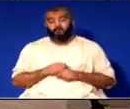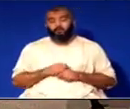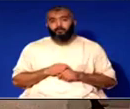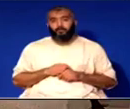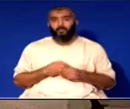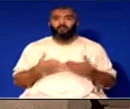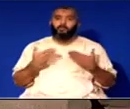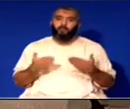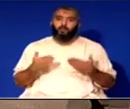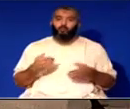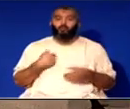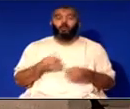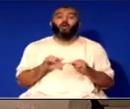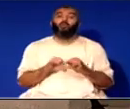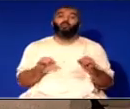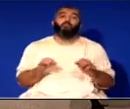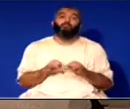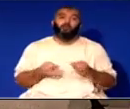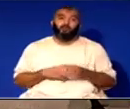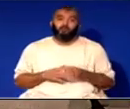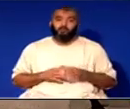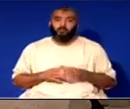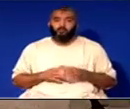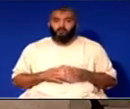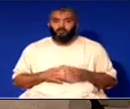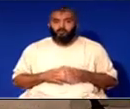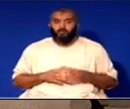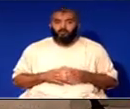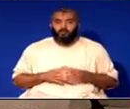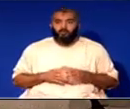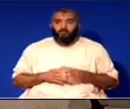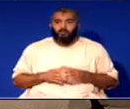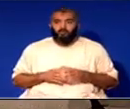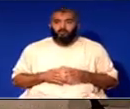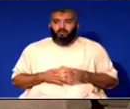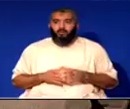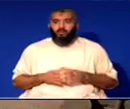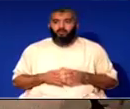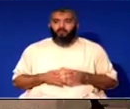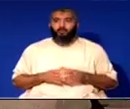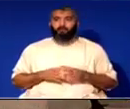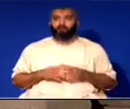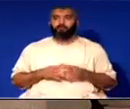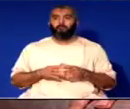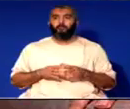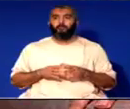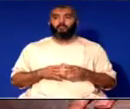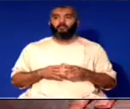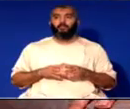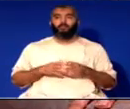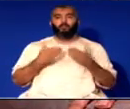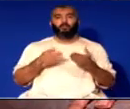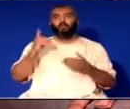نزيرها باش تمدلو الكواغط يدير الوثائق تاعو هناك ولا لا؟ لا والله شوف نقول الحاجة الله يبارك